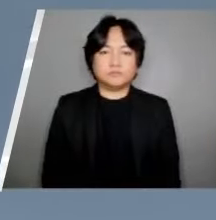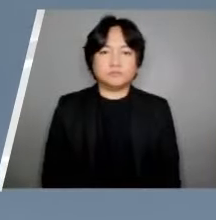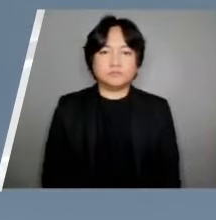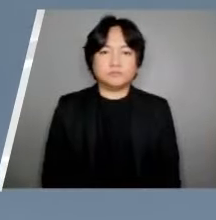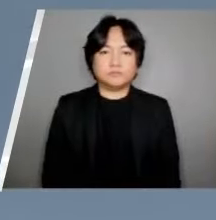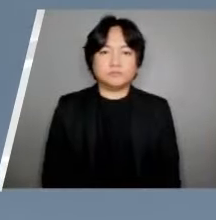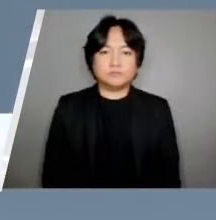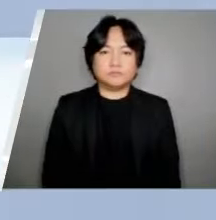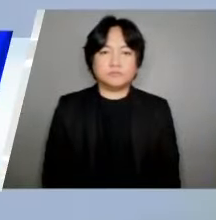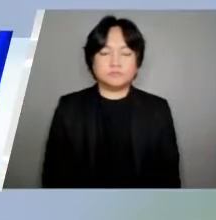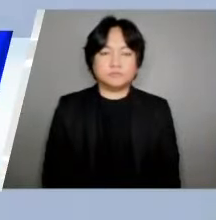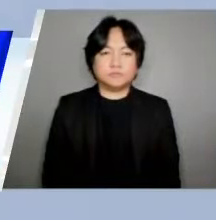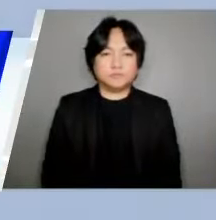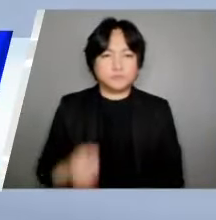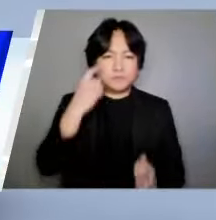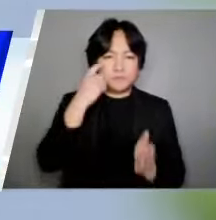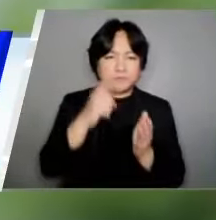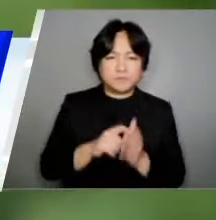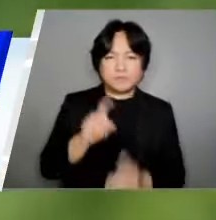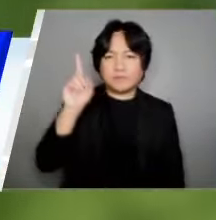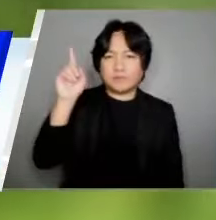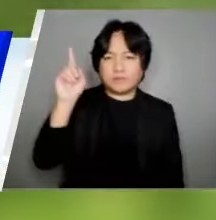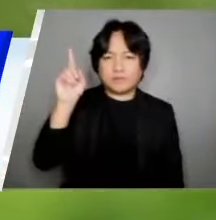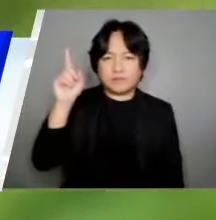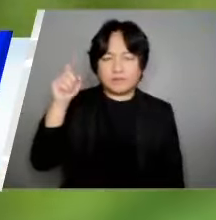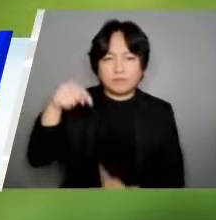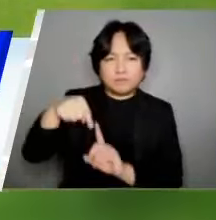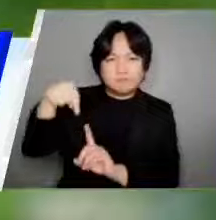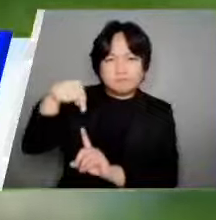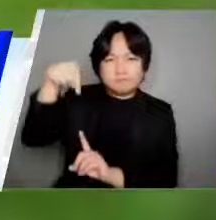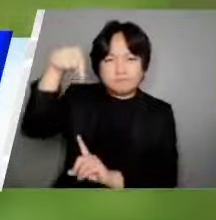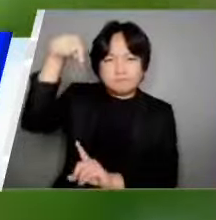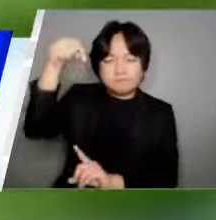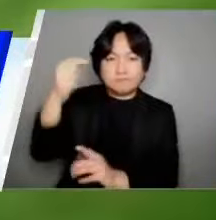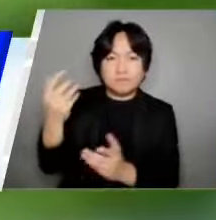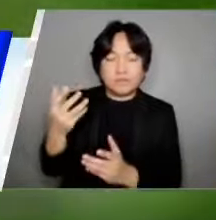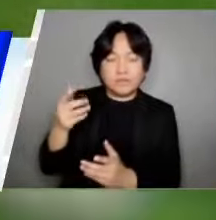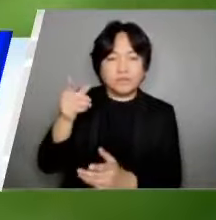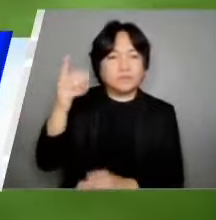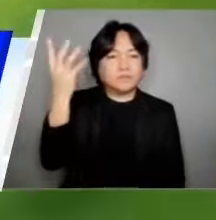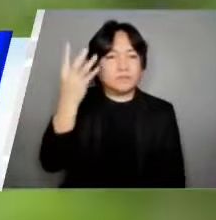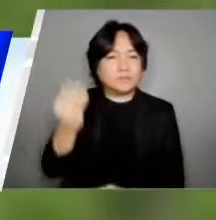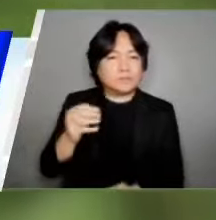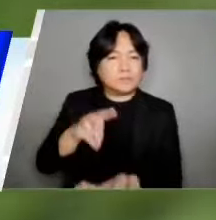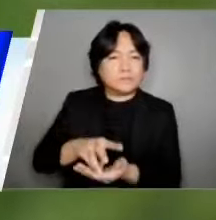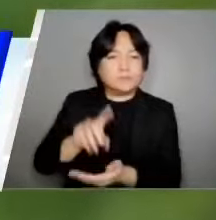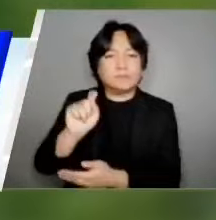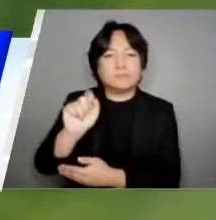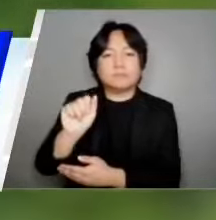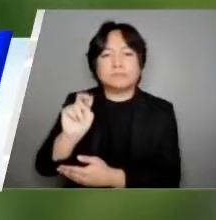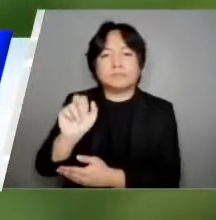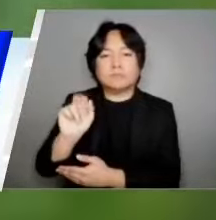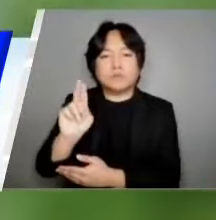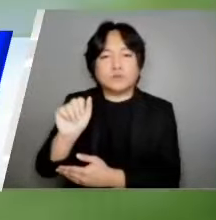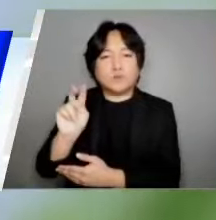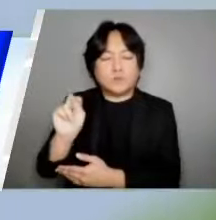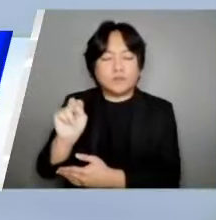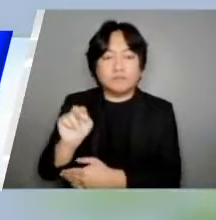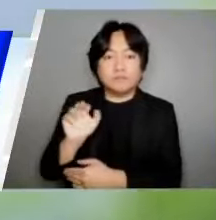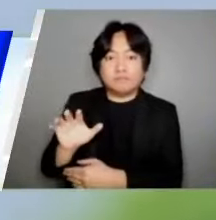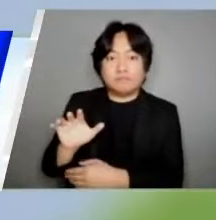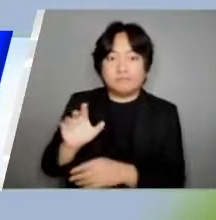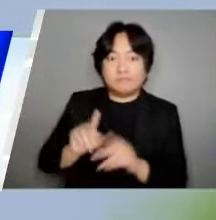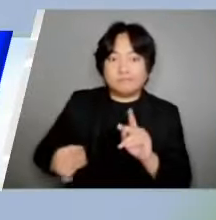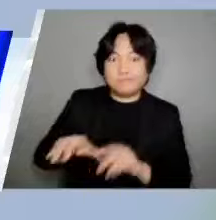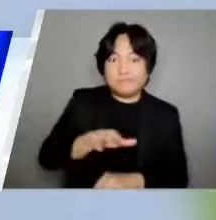Isang ipo-ipo ang namataan sa Tanawan, Batangas. Nasilayan din yan mula sa kabilang barangay. Pero di naman daw nagtagal ng